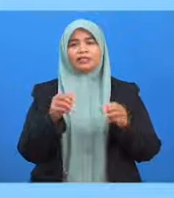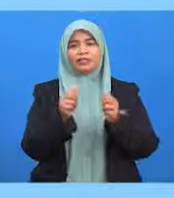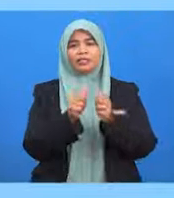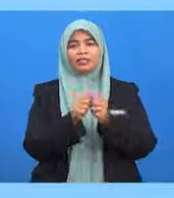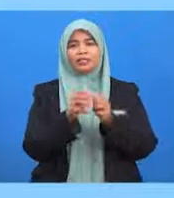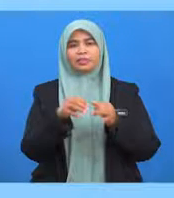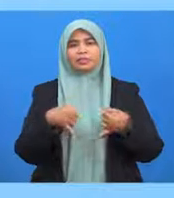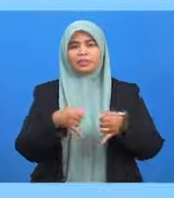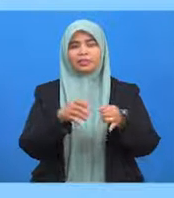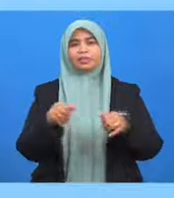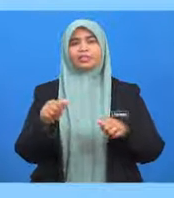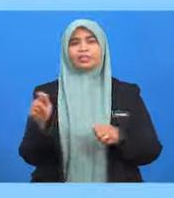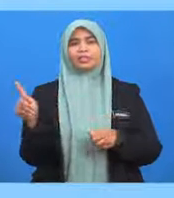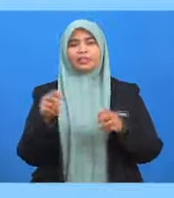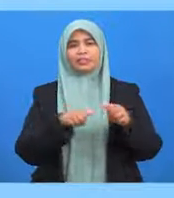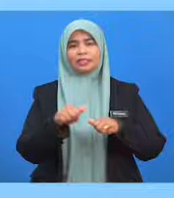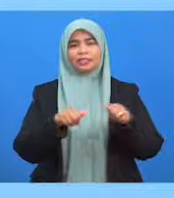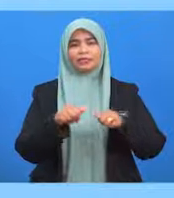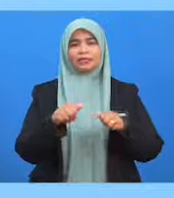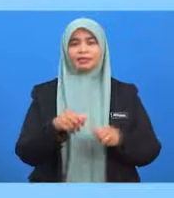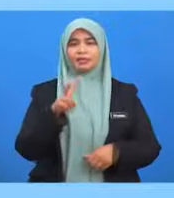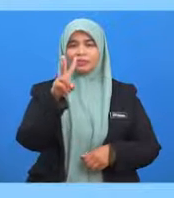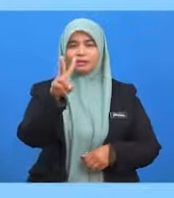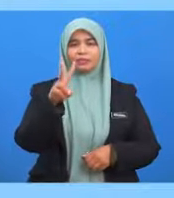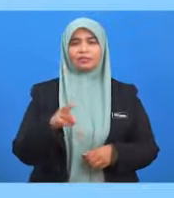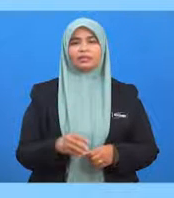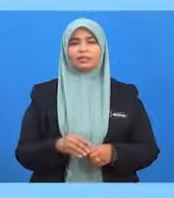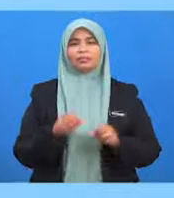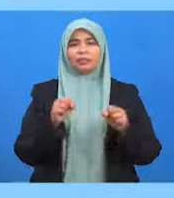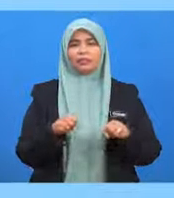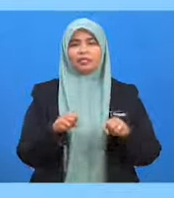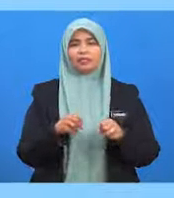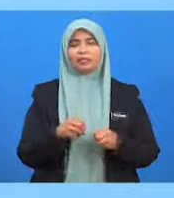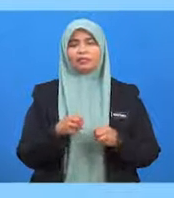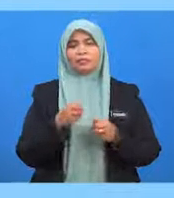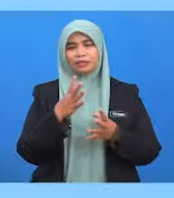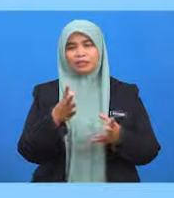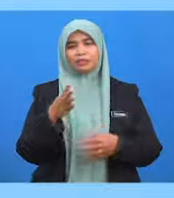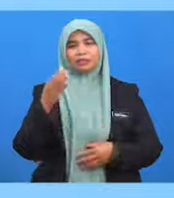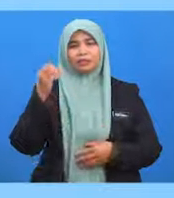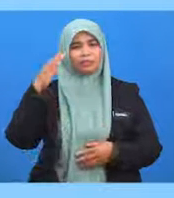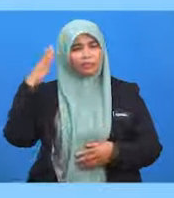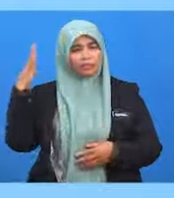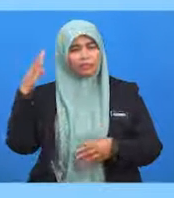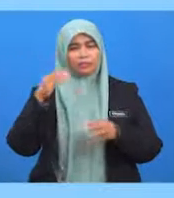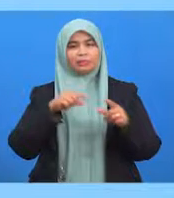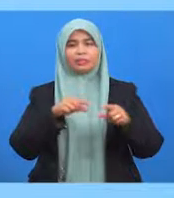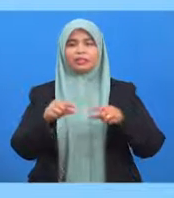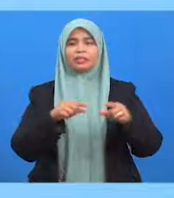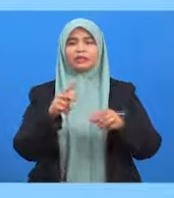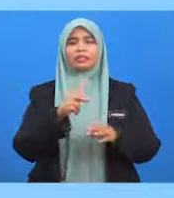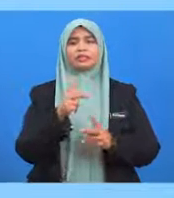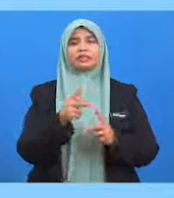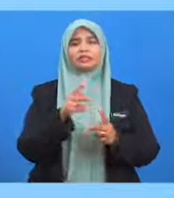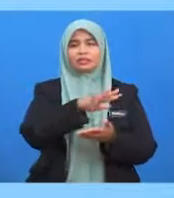dengan menjalankan aktiviti. Kedua, kamu boleh memerihalkan bunyi bergerak ke